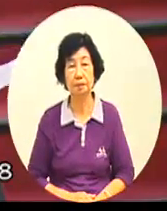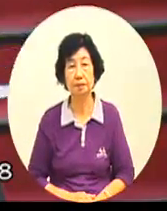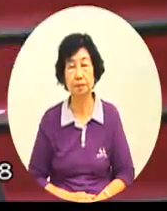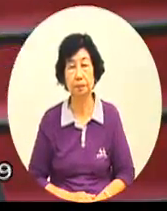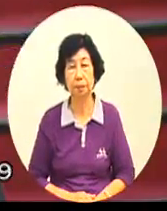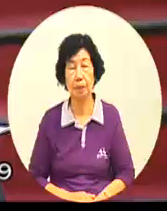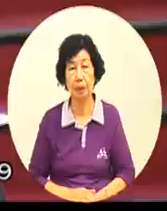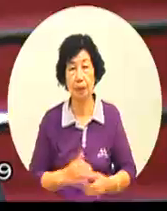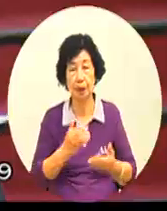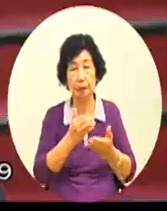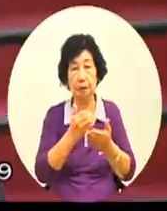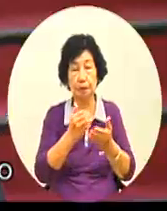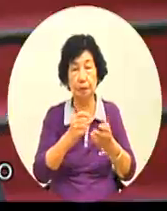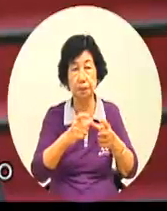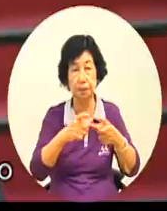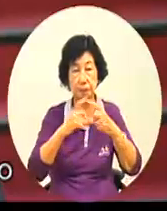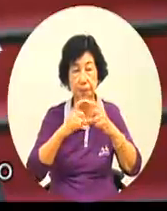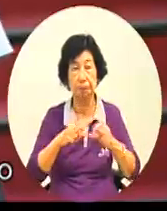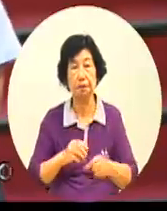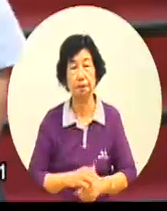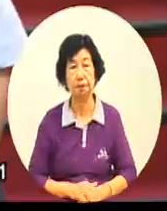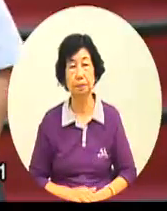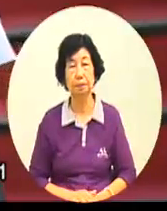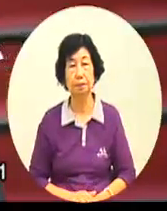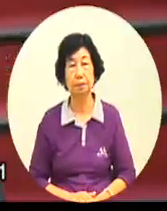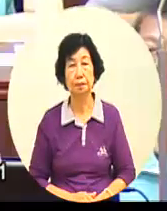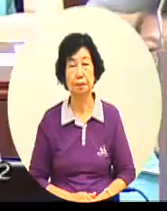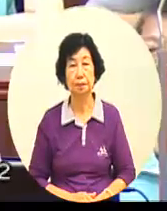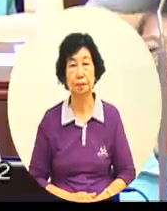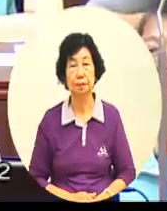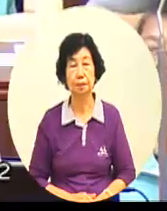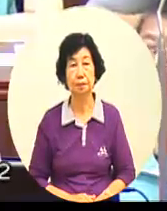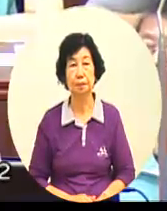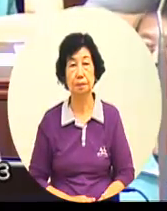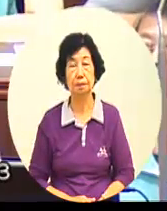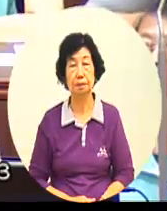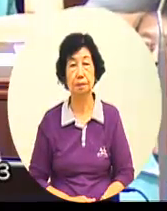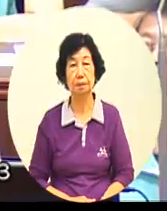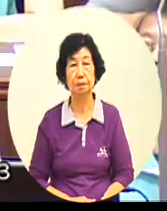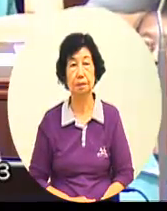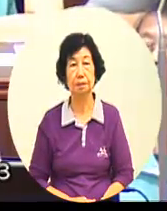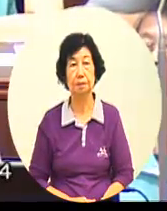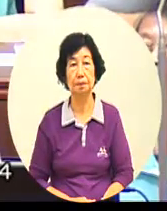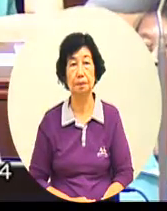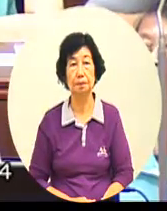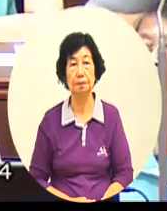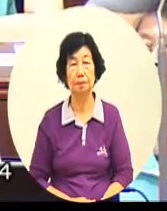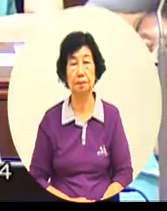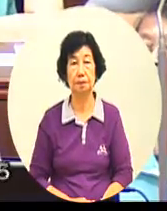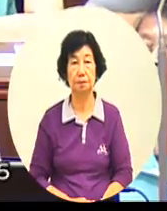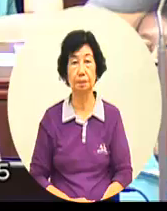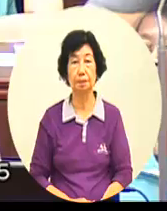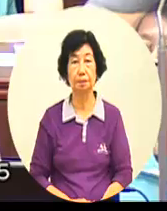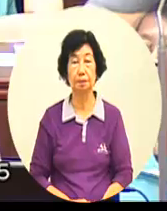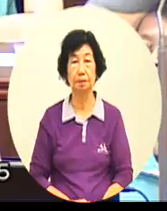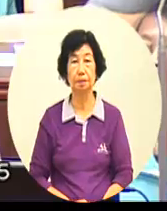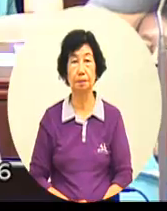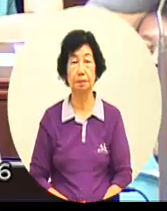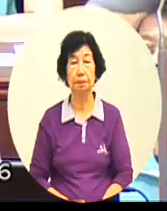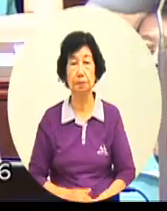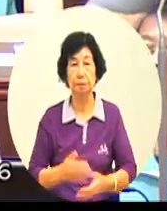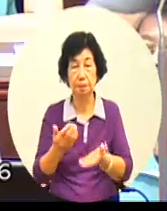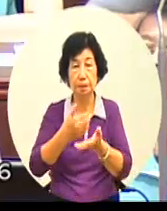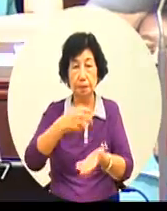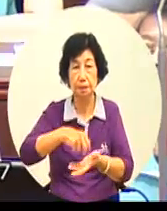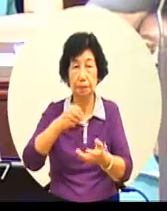划？ 请姚局长答复。 谢谢那个召集人跟议员的关心哈。那个您刚讲的这